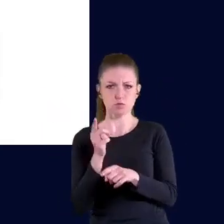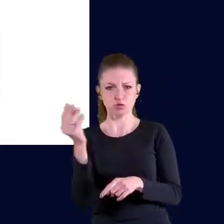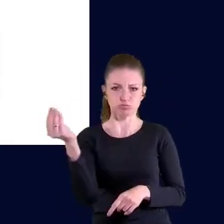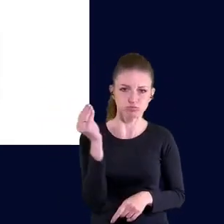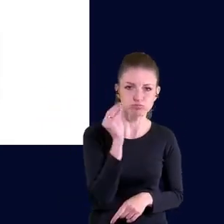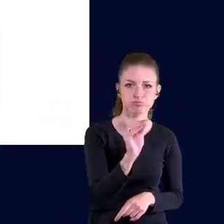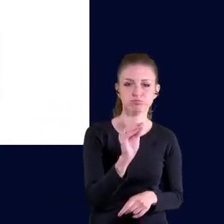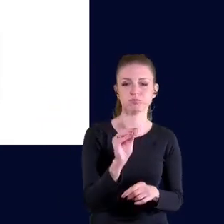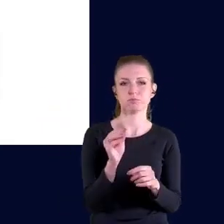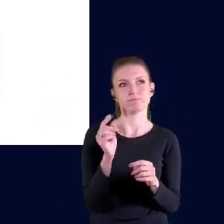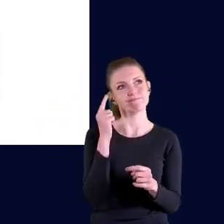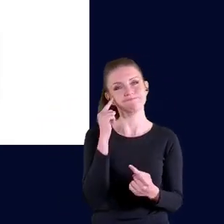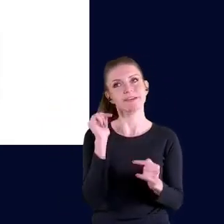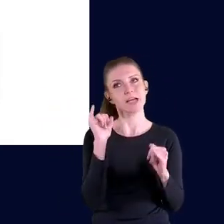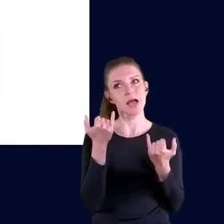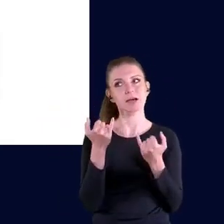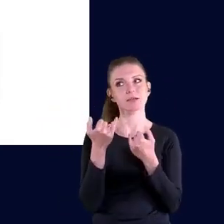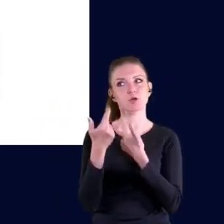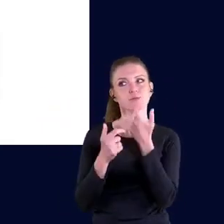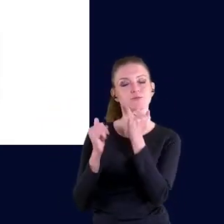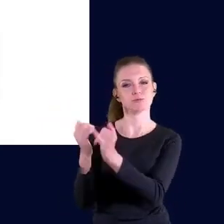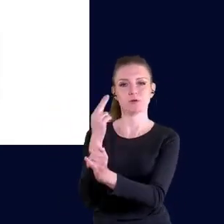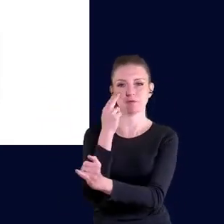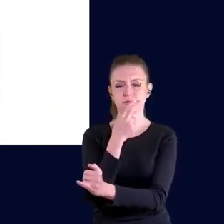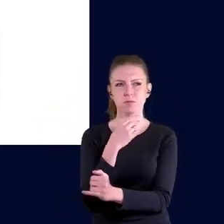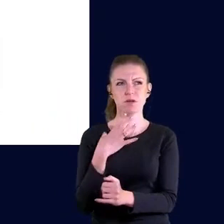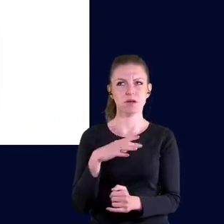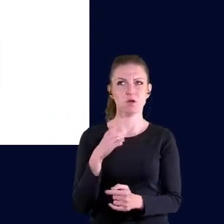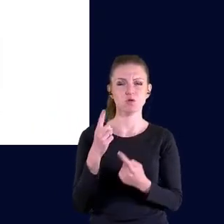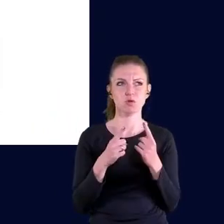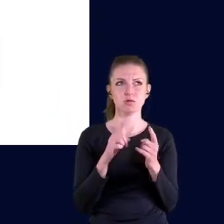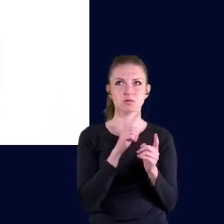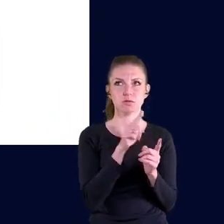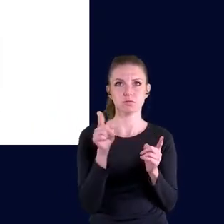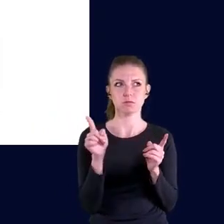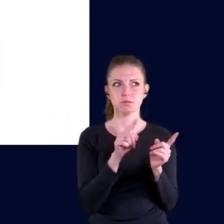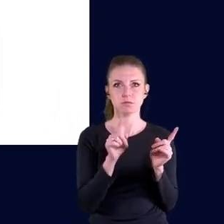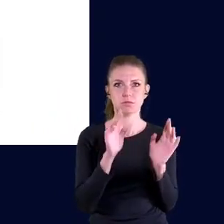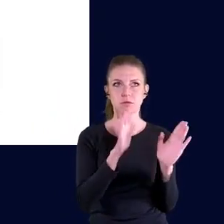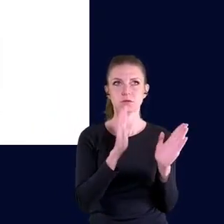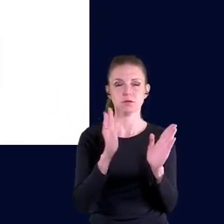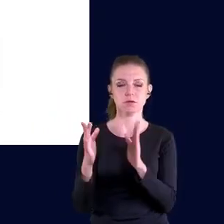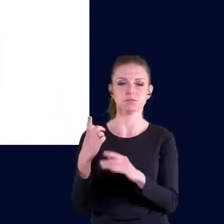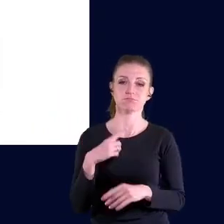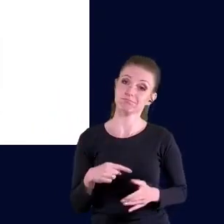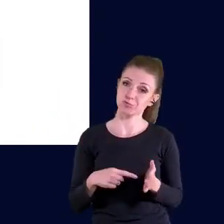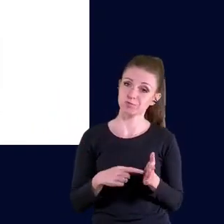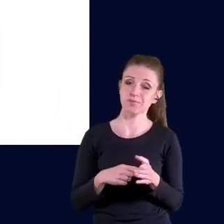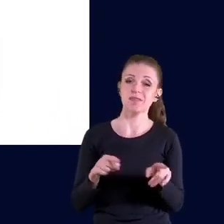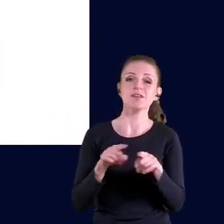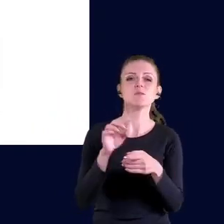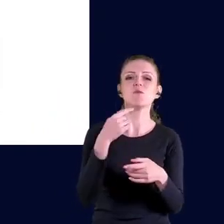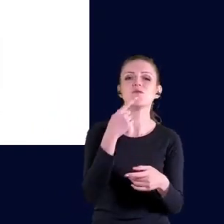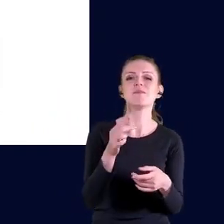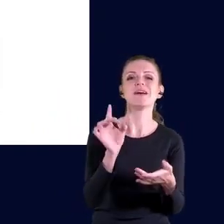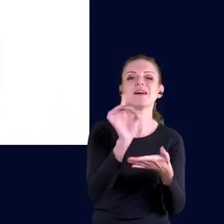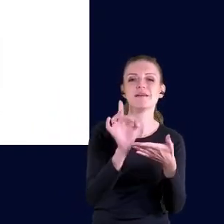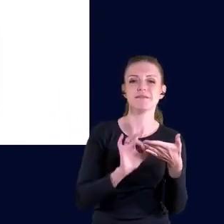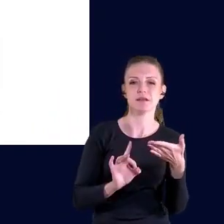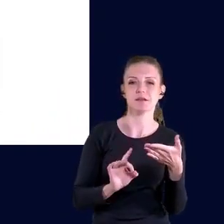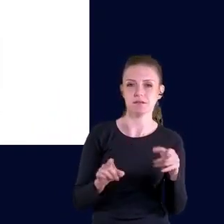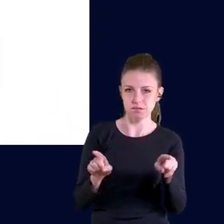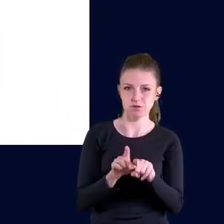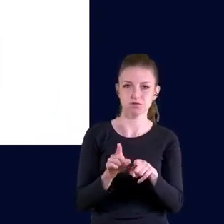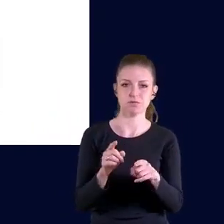też na przykład nieczytelny grafiki tak które nie pozwalały nam na to żebyśmy ten tekst alternatywny